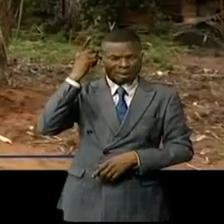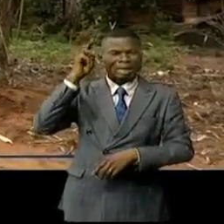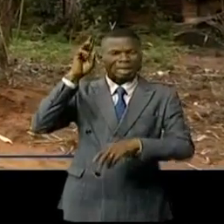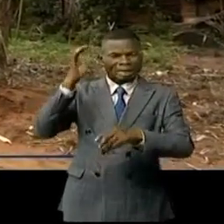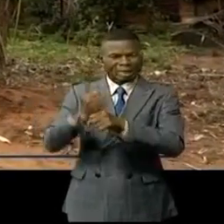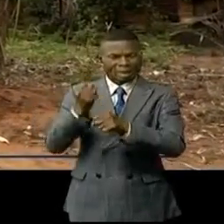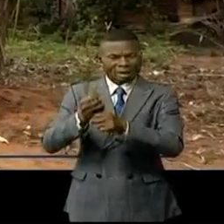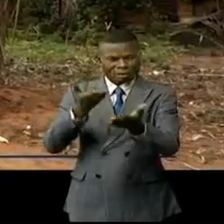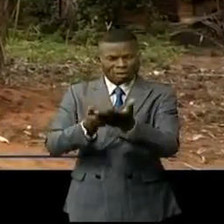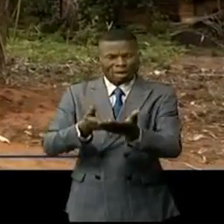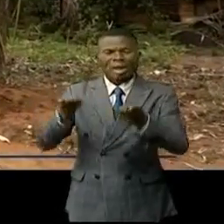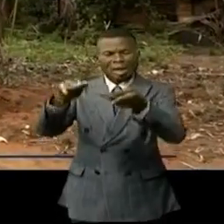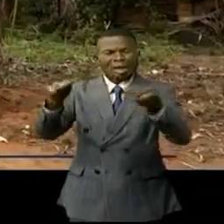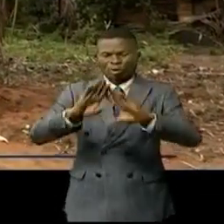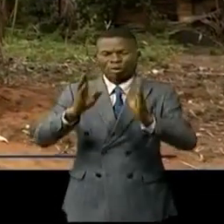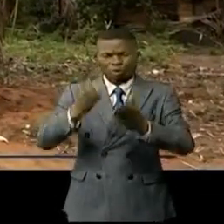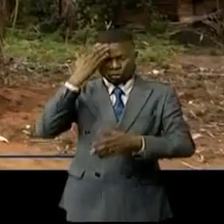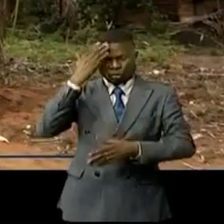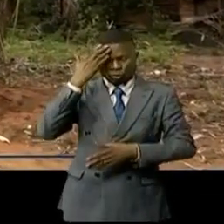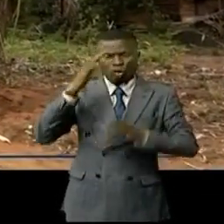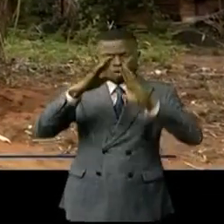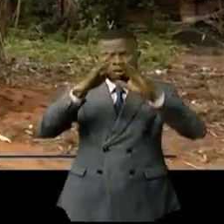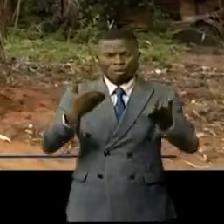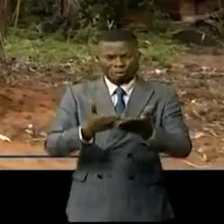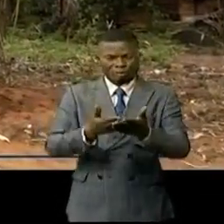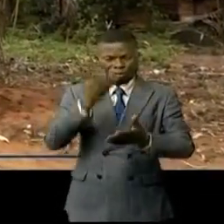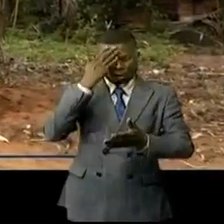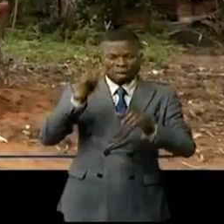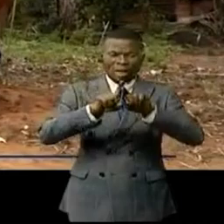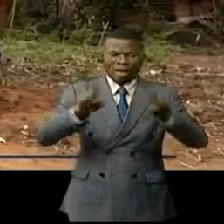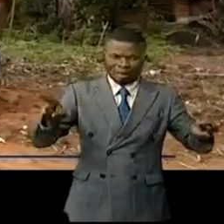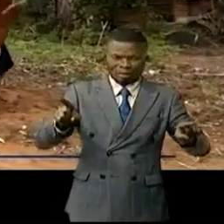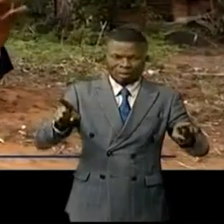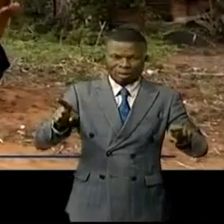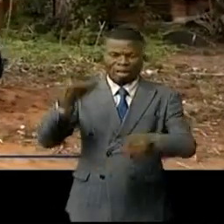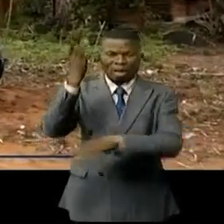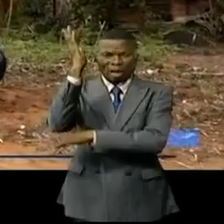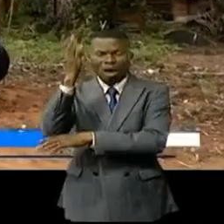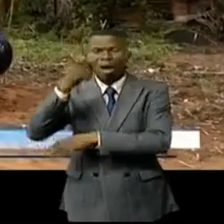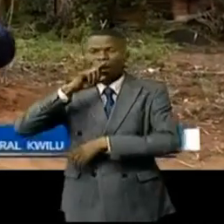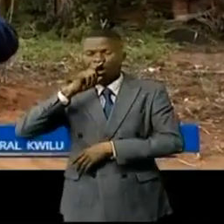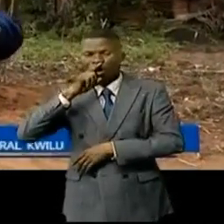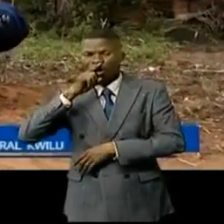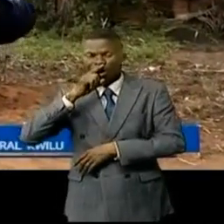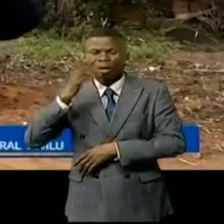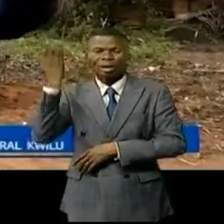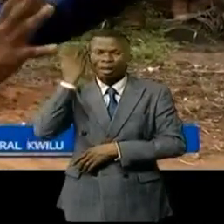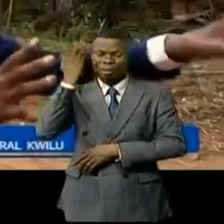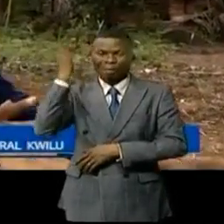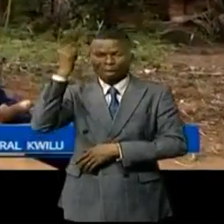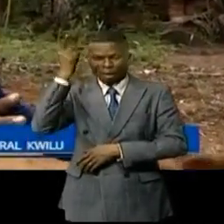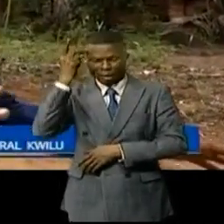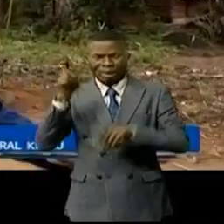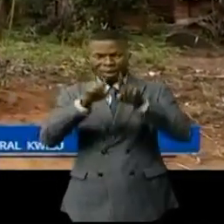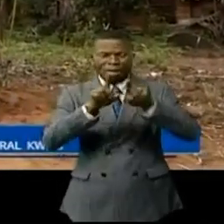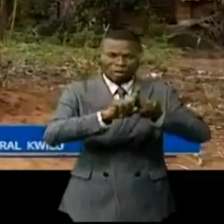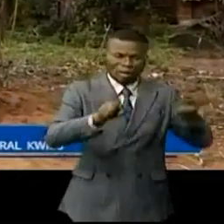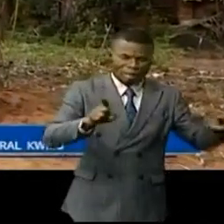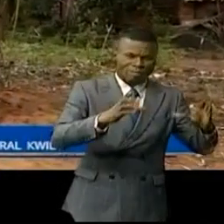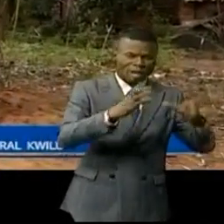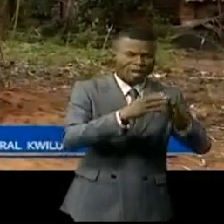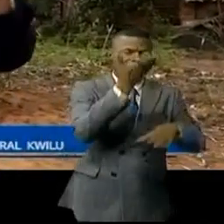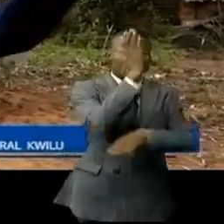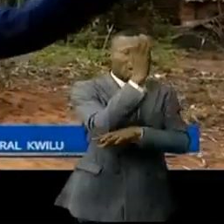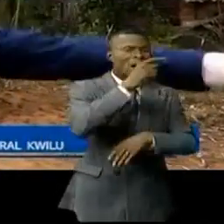les sites et les concessions. Et je sais faire la différence entre les plantations de Papakine,